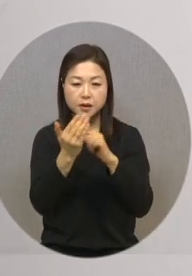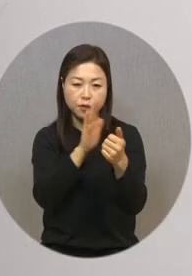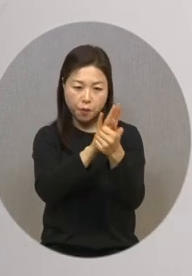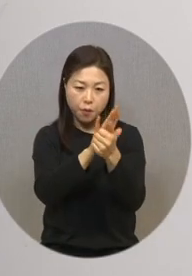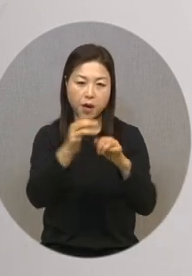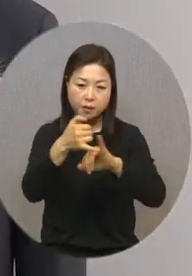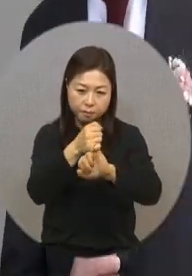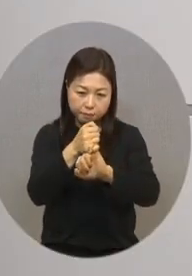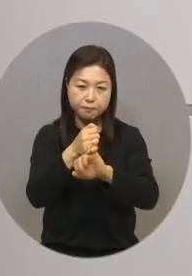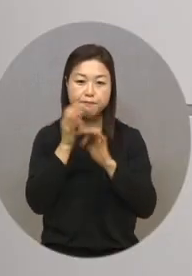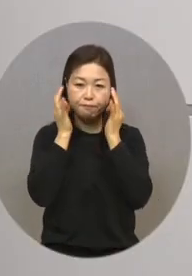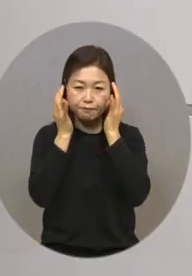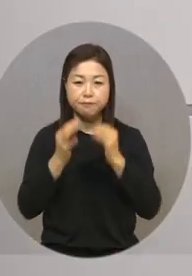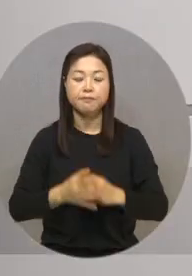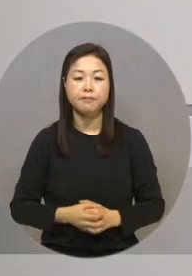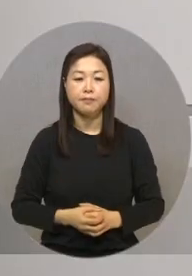하겠습니다.